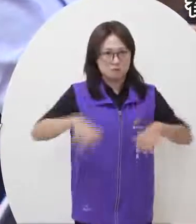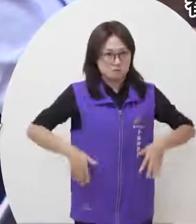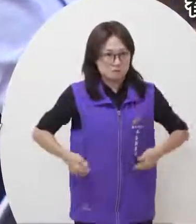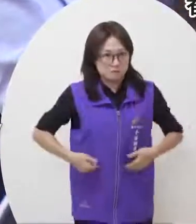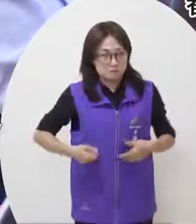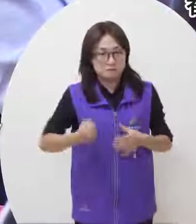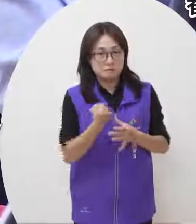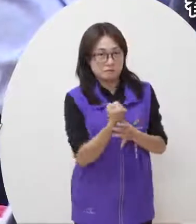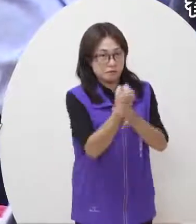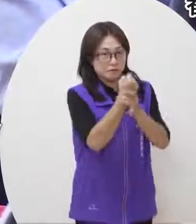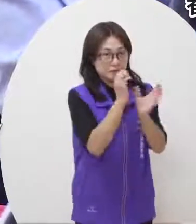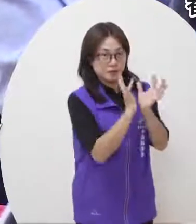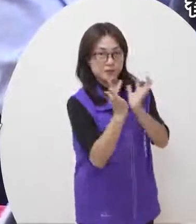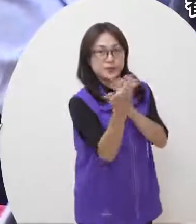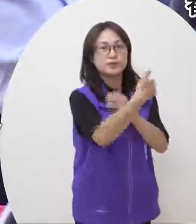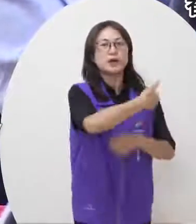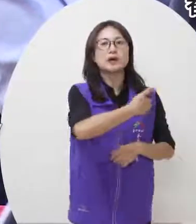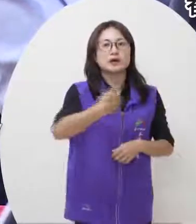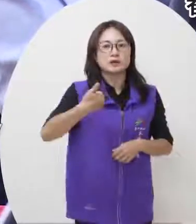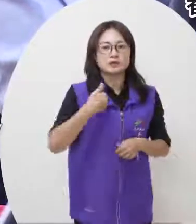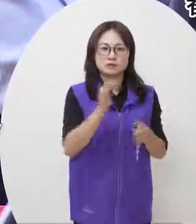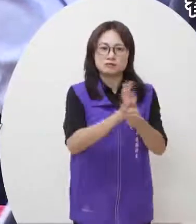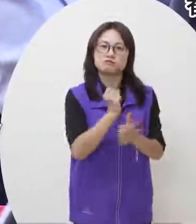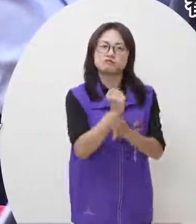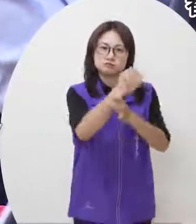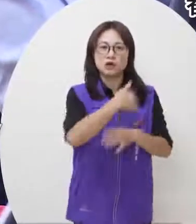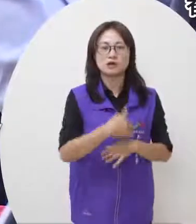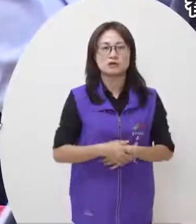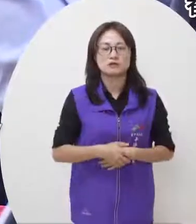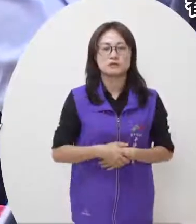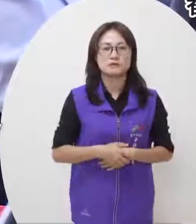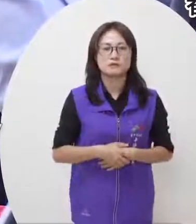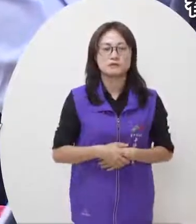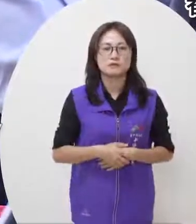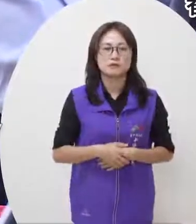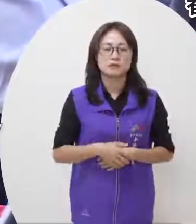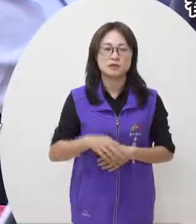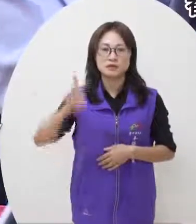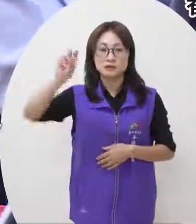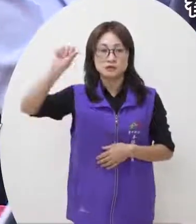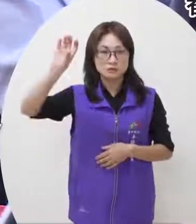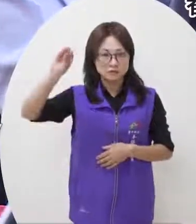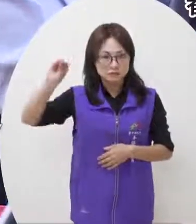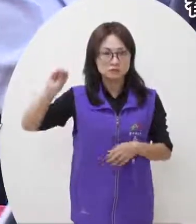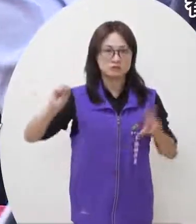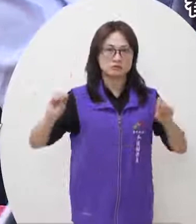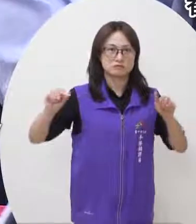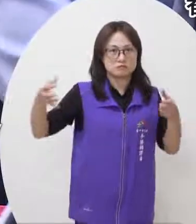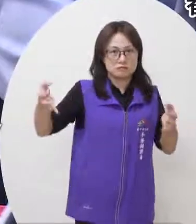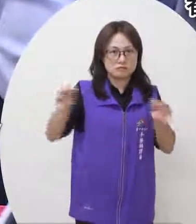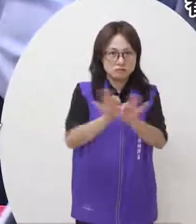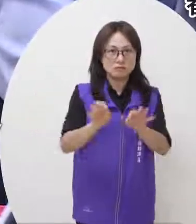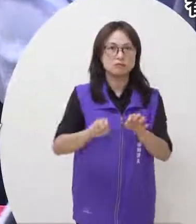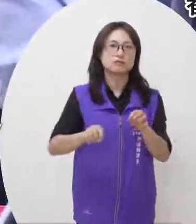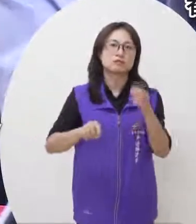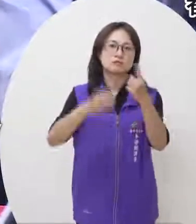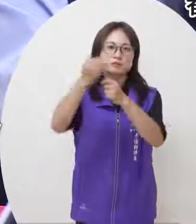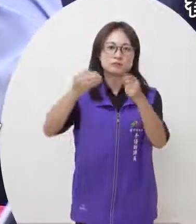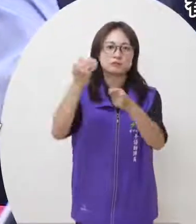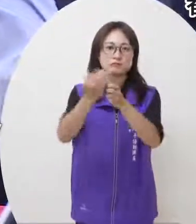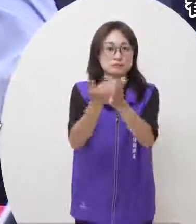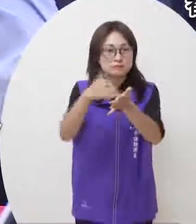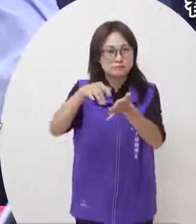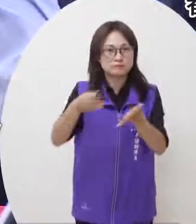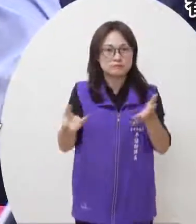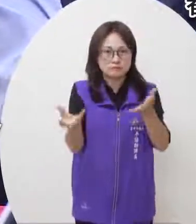哈。那这个案子中央补助75万，那另外地方的配合款75万，我们会从109年度的预算里面去